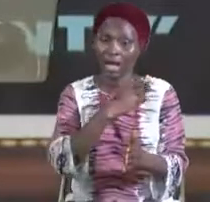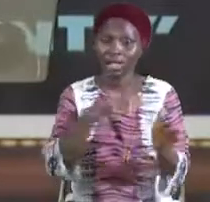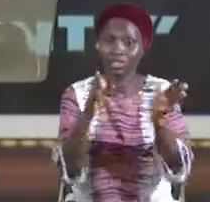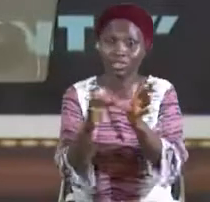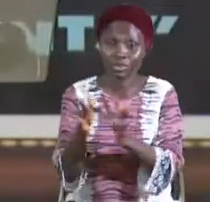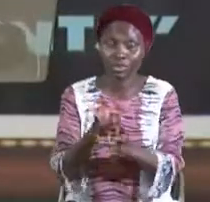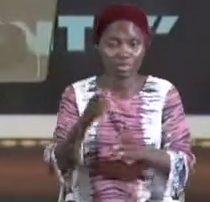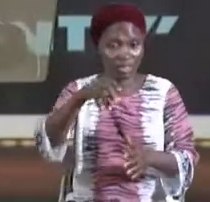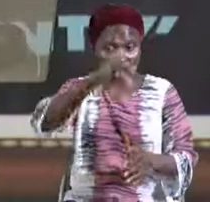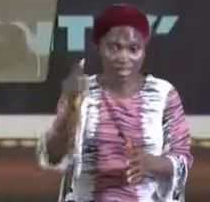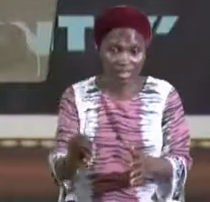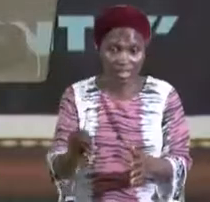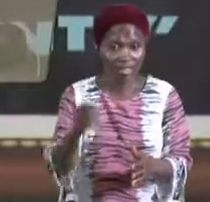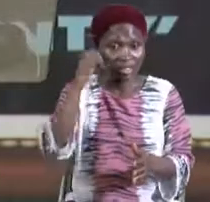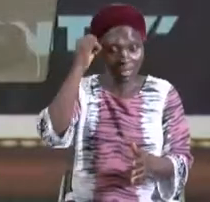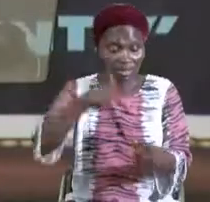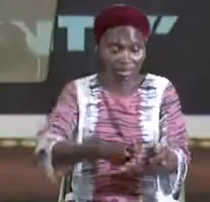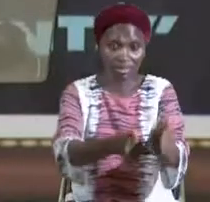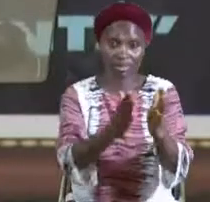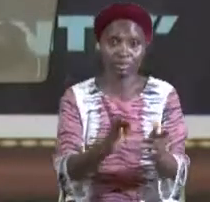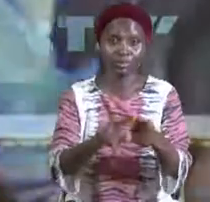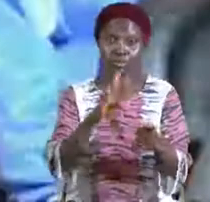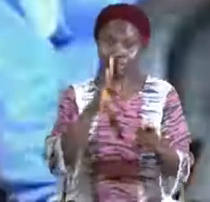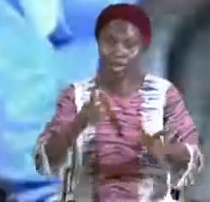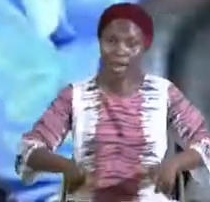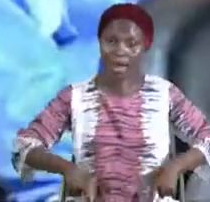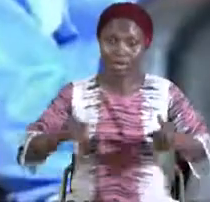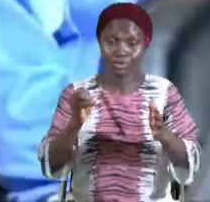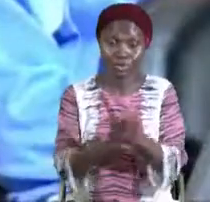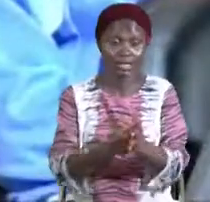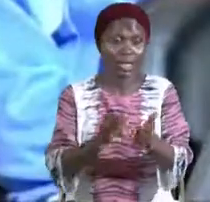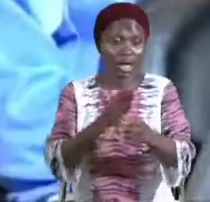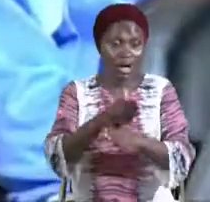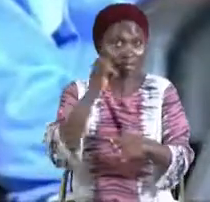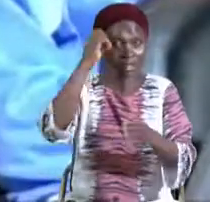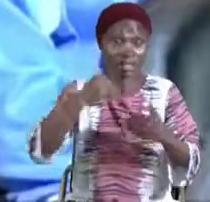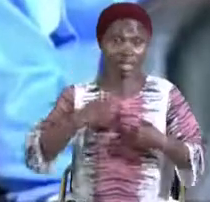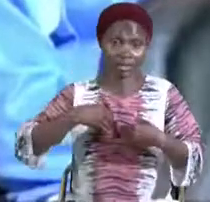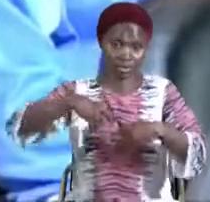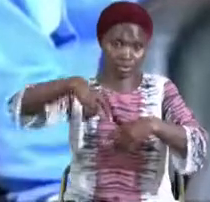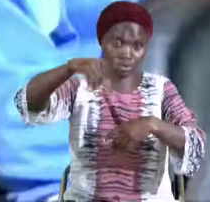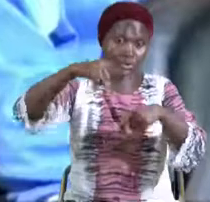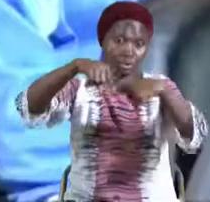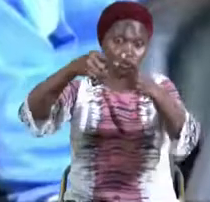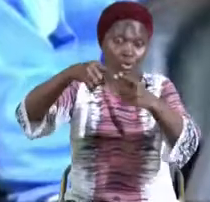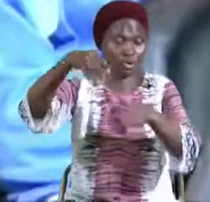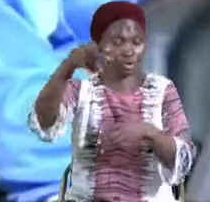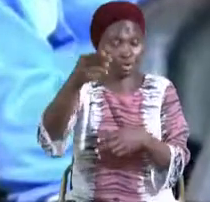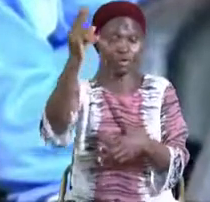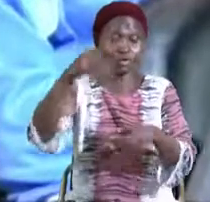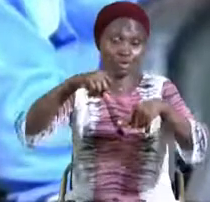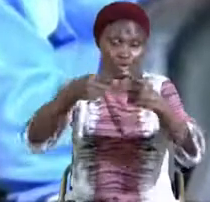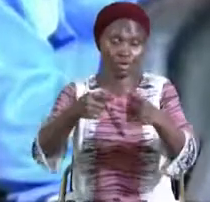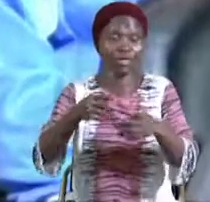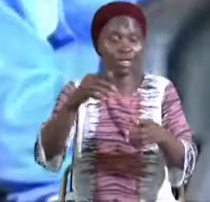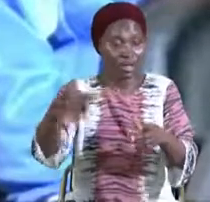Jésus avait besoin de ses disciples vivants afin qu'après son départ, que c'est eux qui allait prendre le